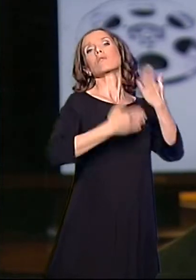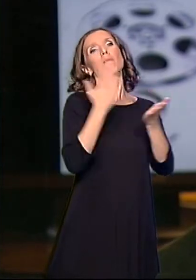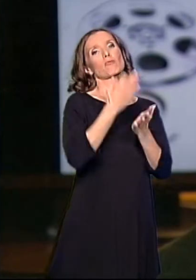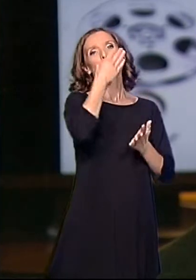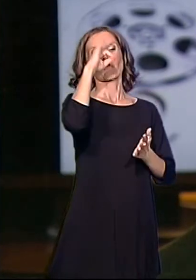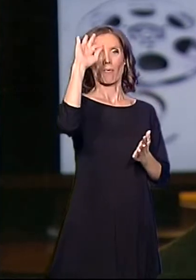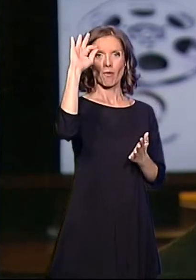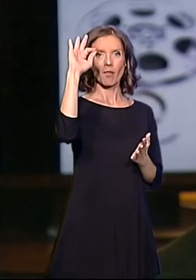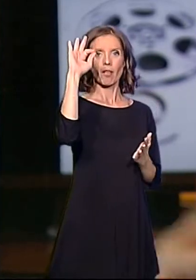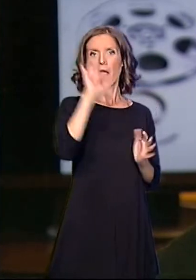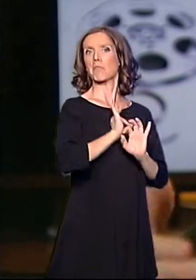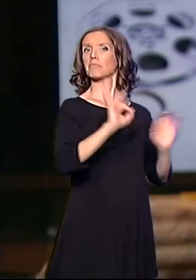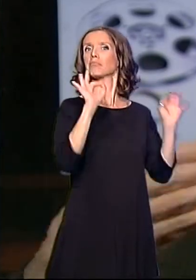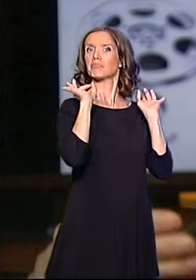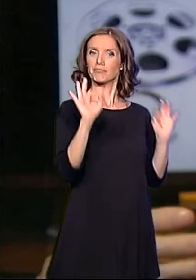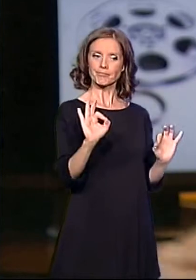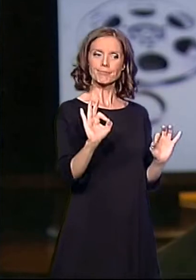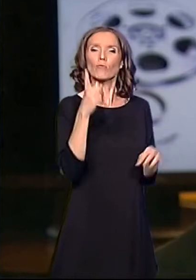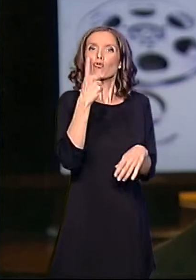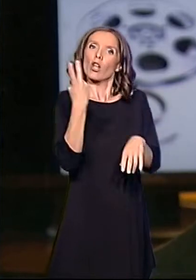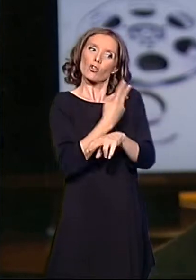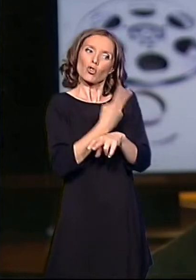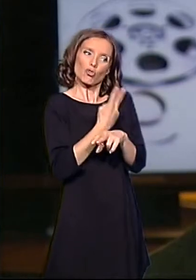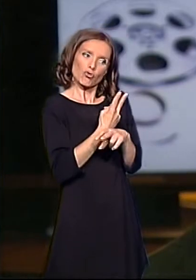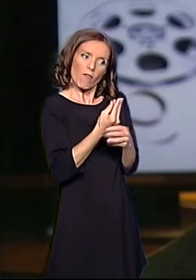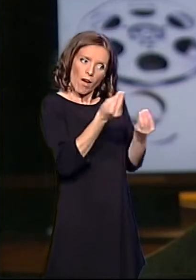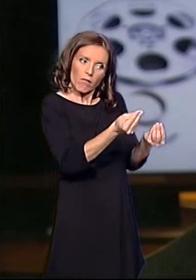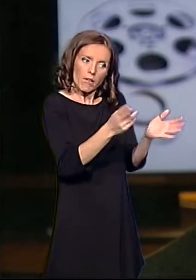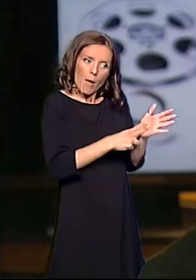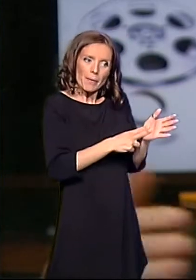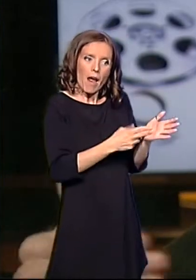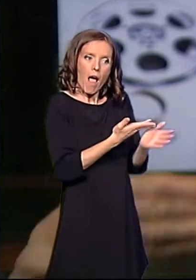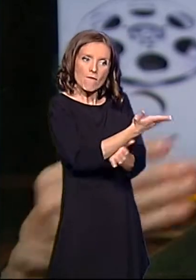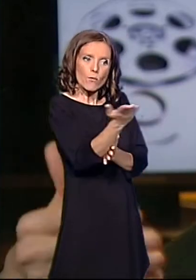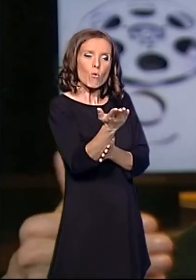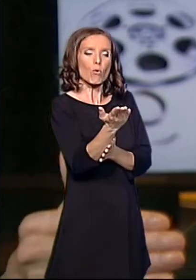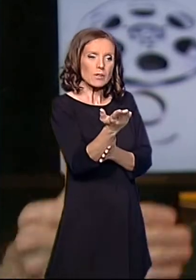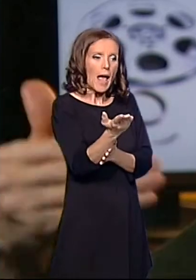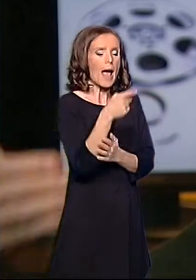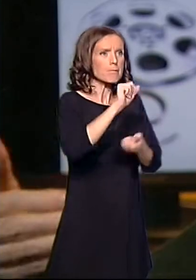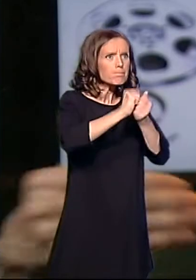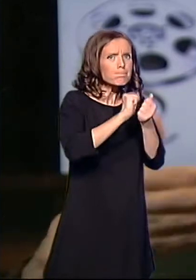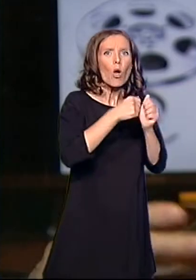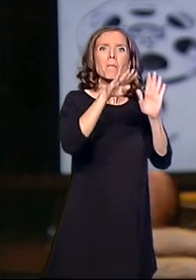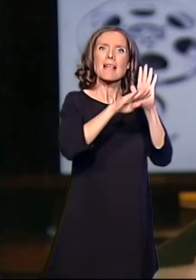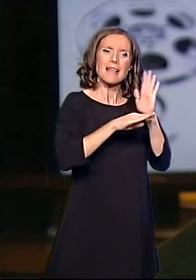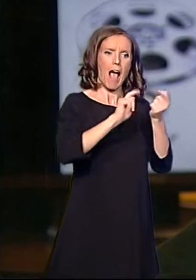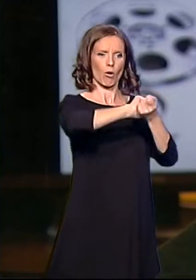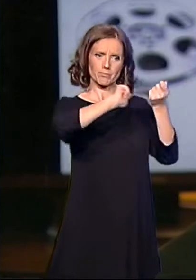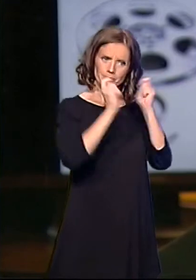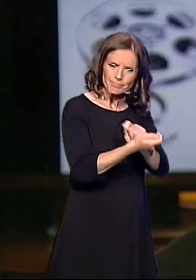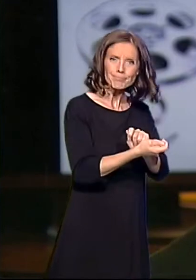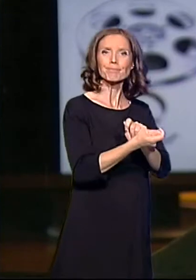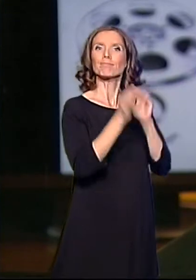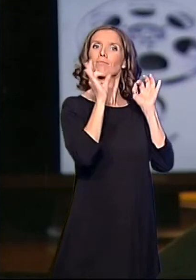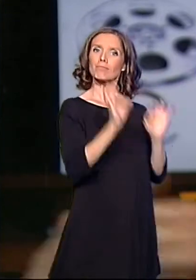funkcionisati idealno. Država daje pravo da svako može da se kroz zakone izbori sa onim